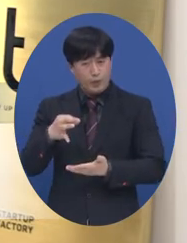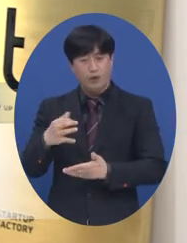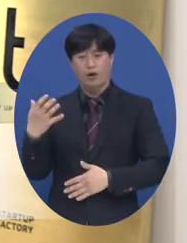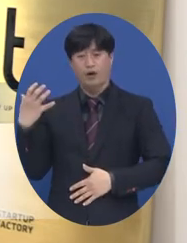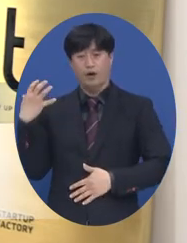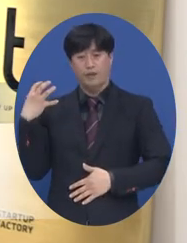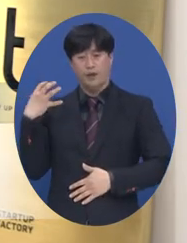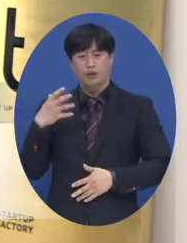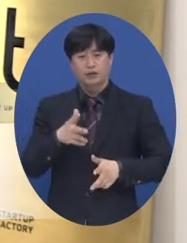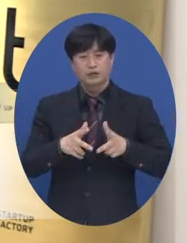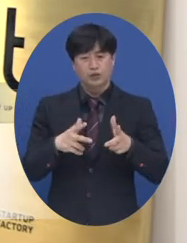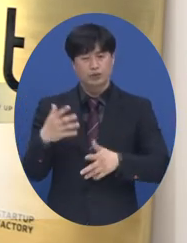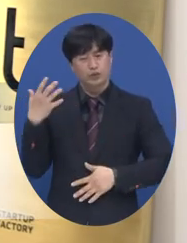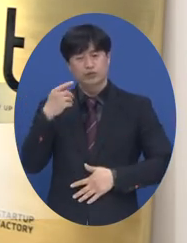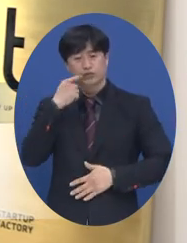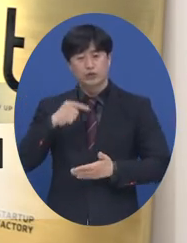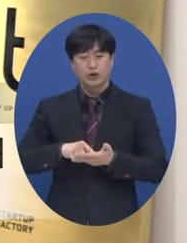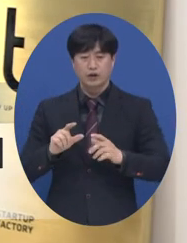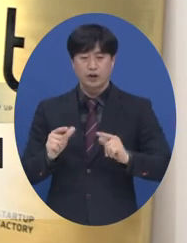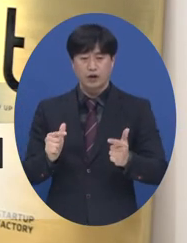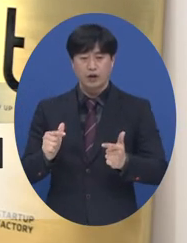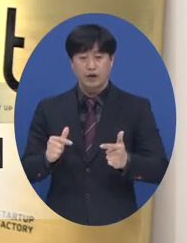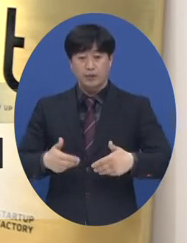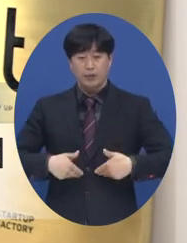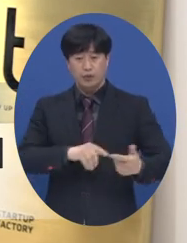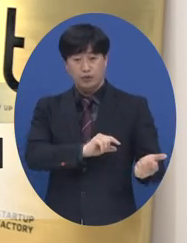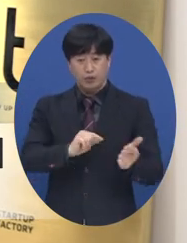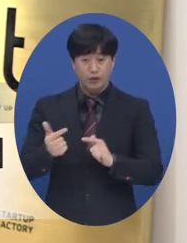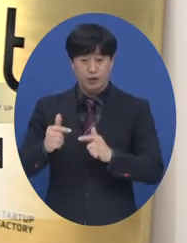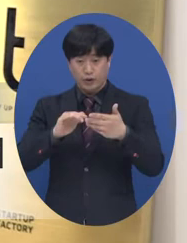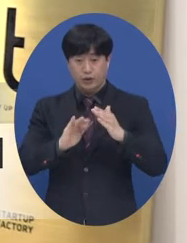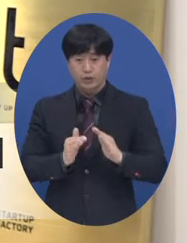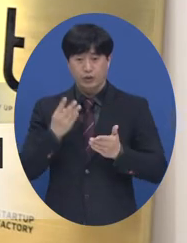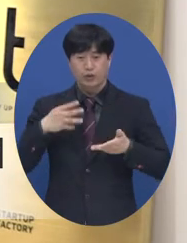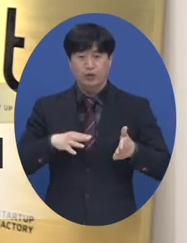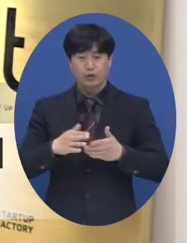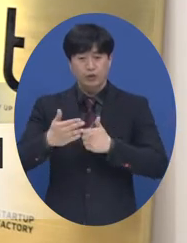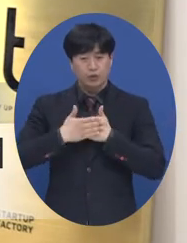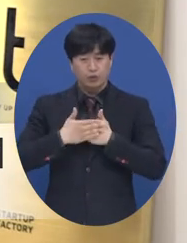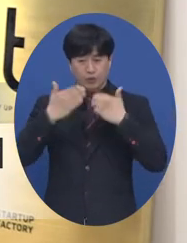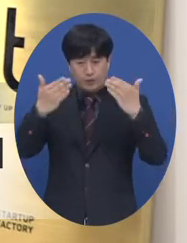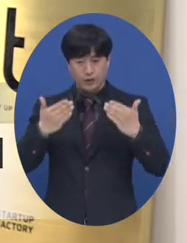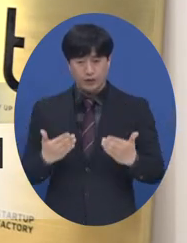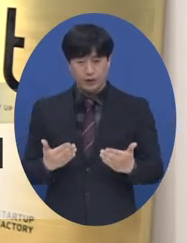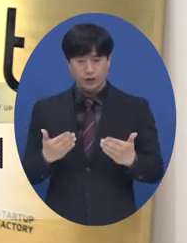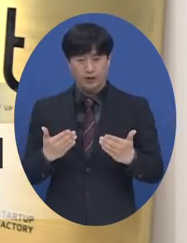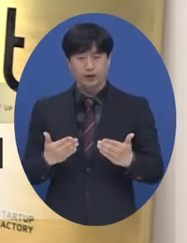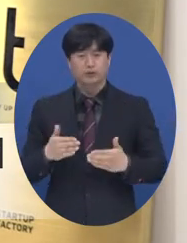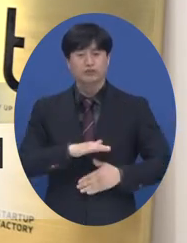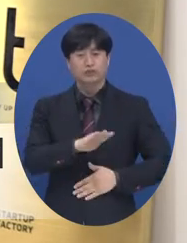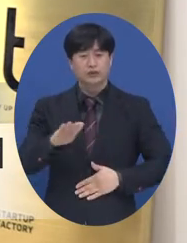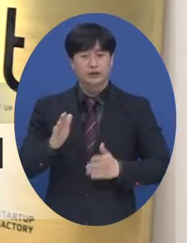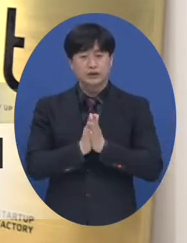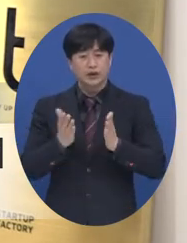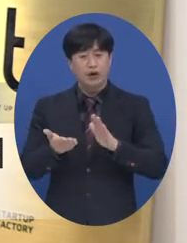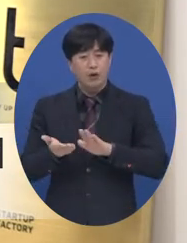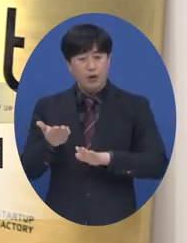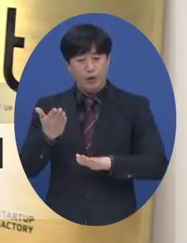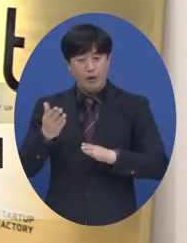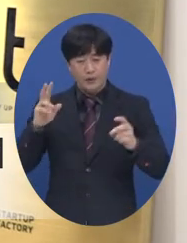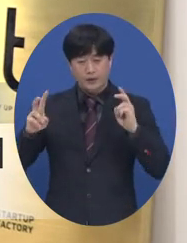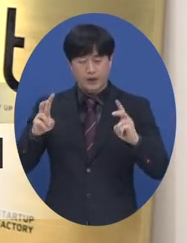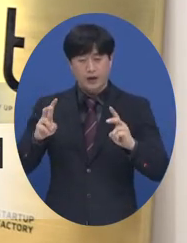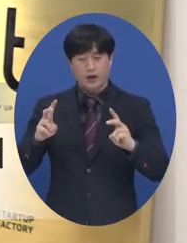감당 해 가면서 사업을 수행하기가 쉽지 않구요 필요한 여러 제반 사항들을 경기도에서 지원을 해 줌으로 인해서 저희같은 스타트업